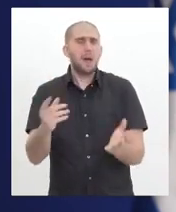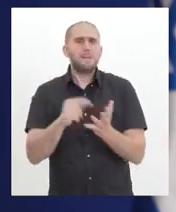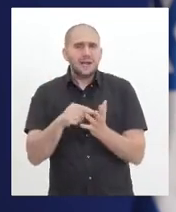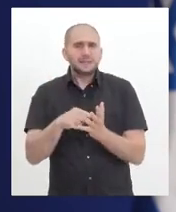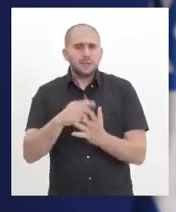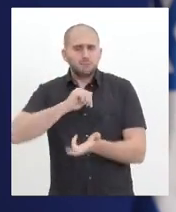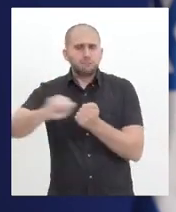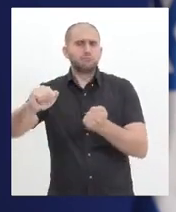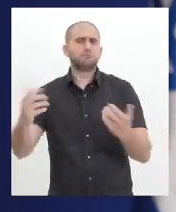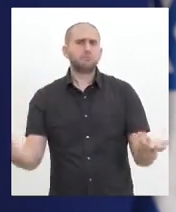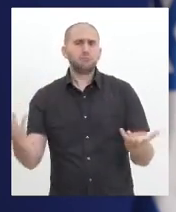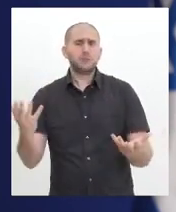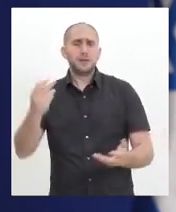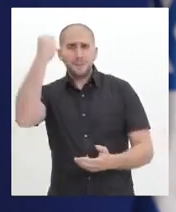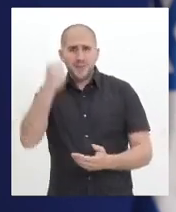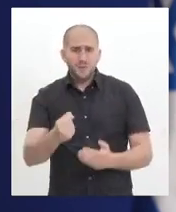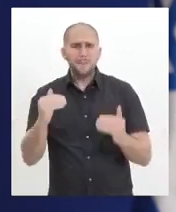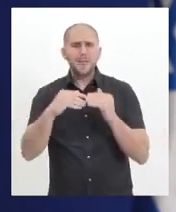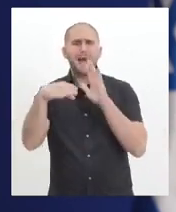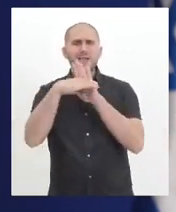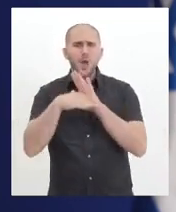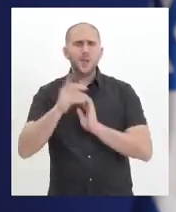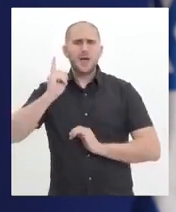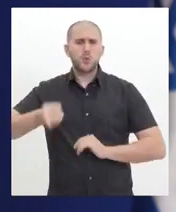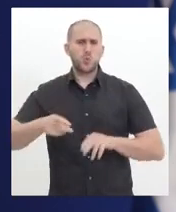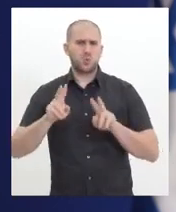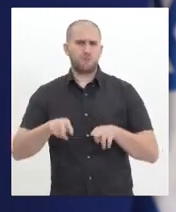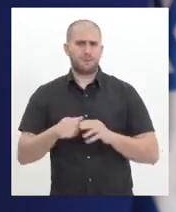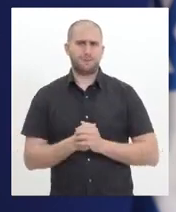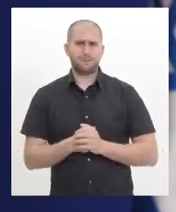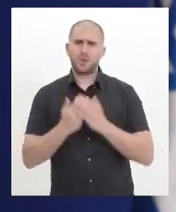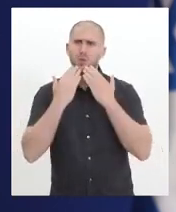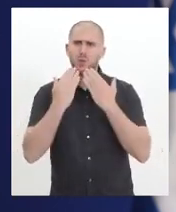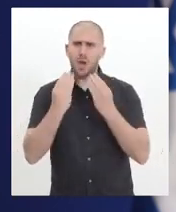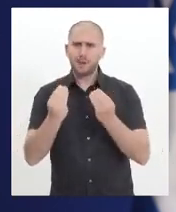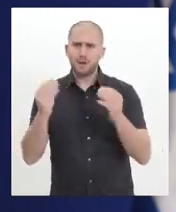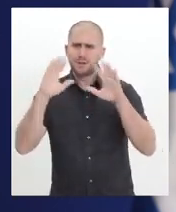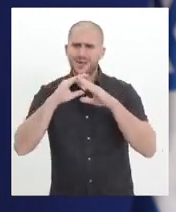הם נתקפו ה נתקפו לפי ההנחיות והפקודות תודה רבה ערב טוב